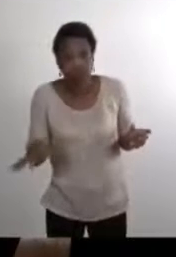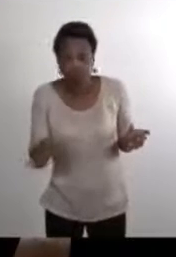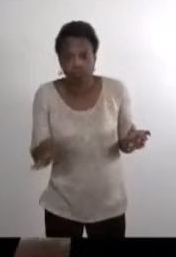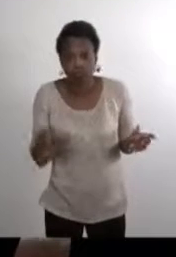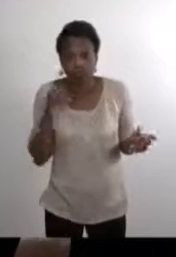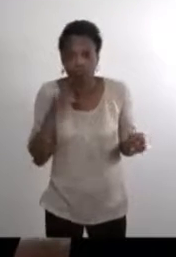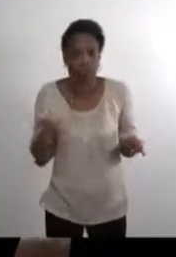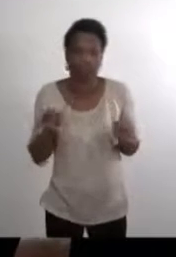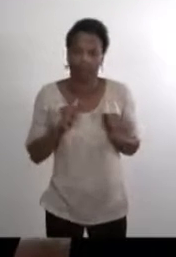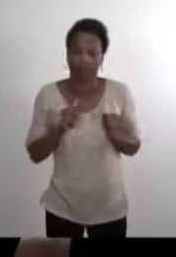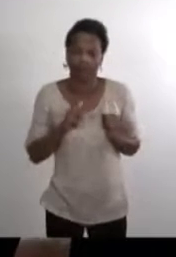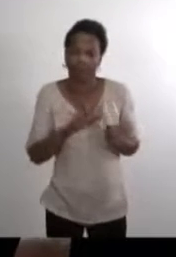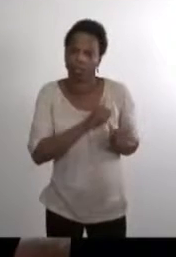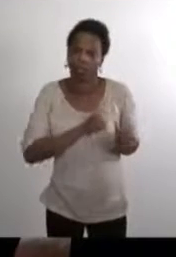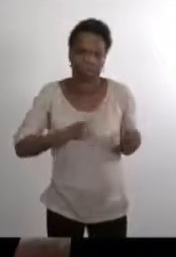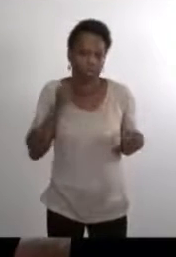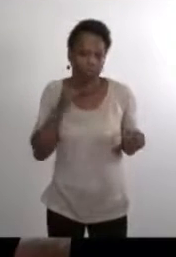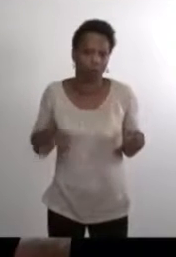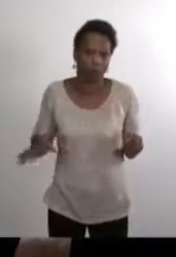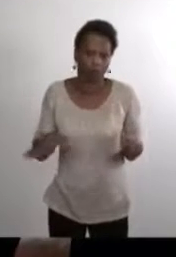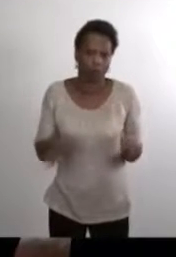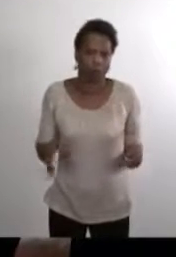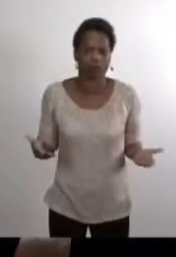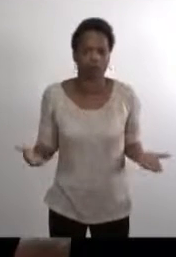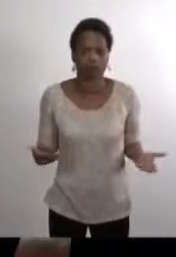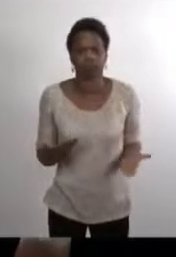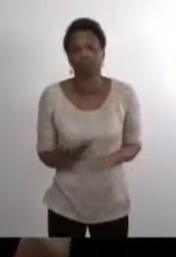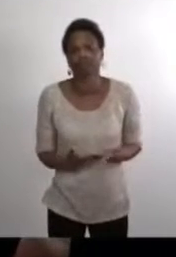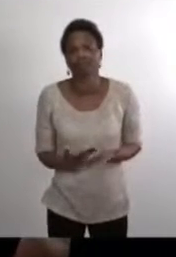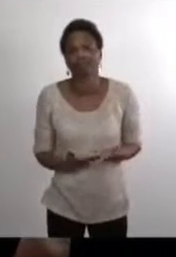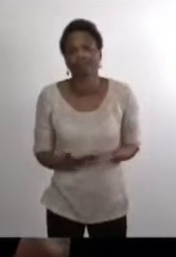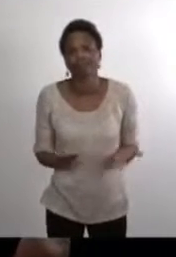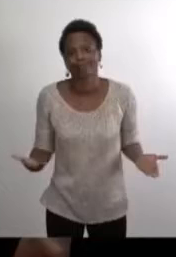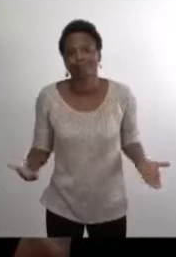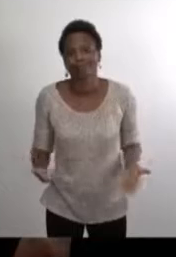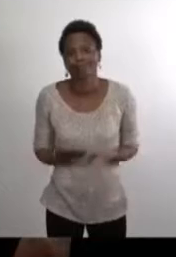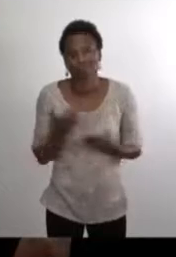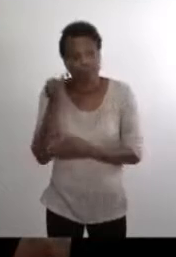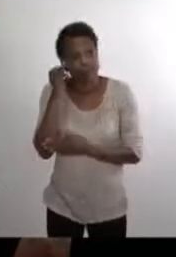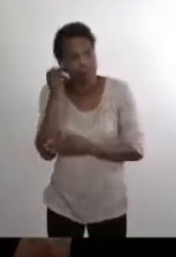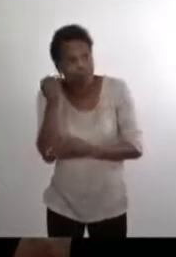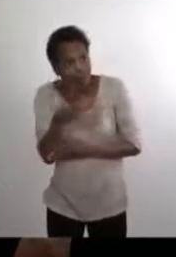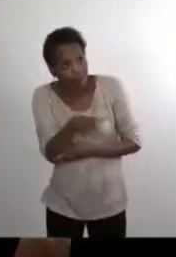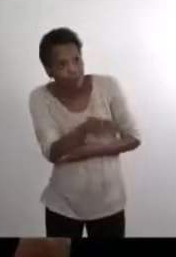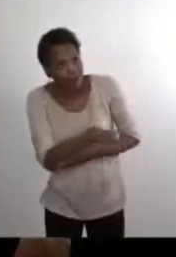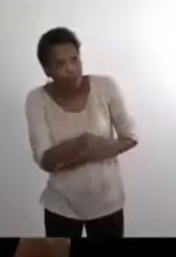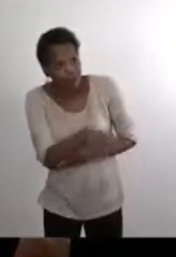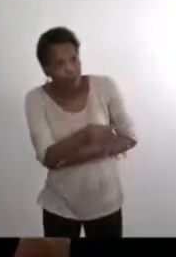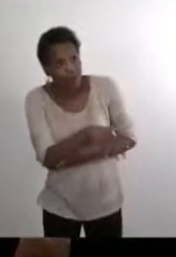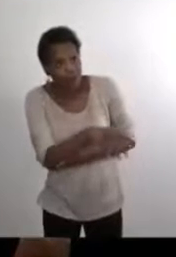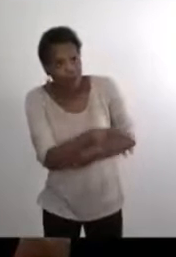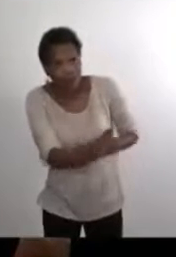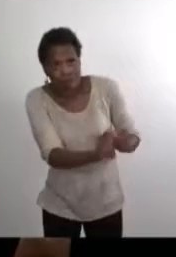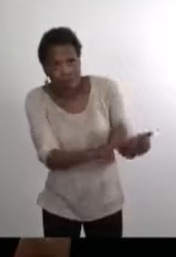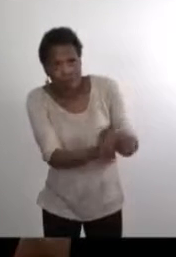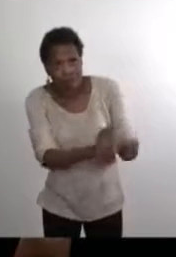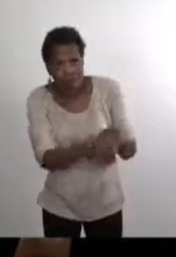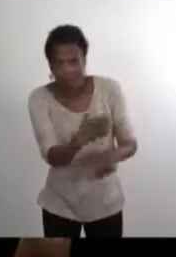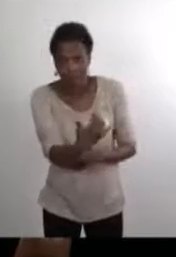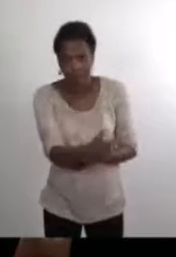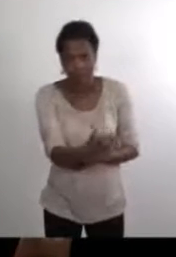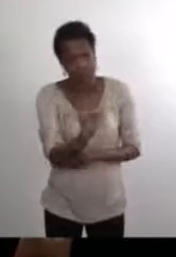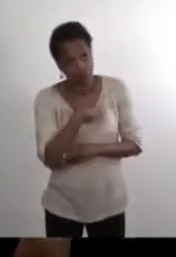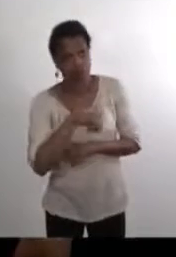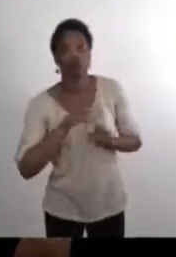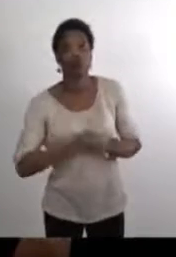trop impactant. Et ça, j'imagine que vous y travaillez déjà. Nous sommes à votre disposition pour y